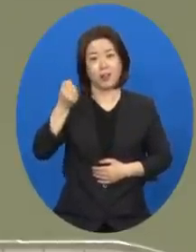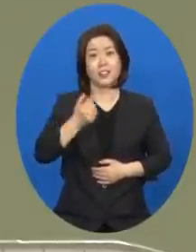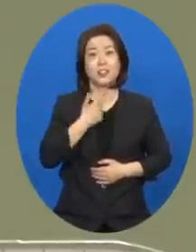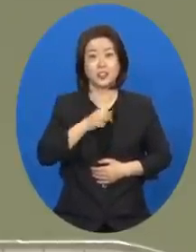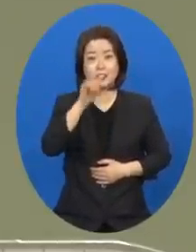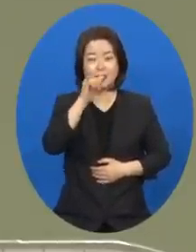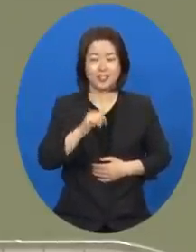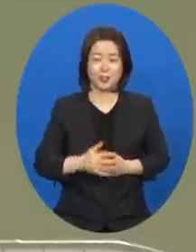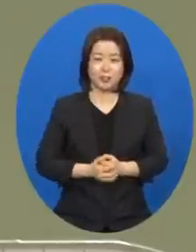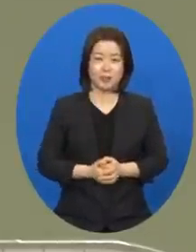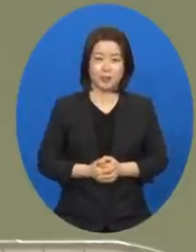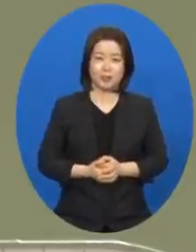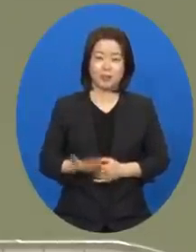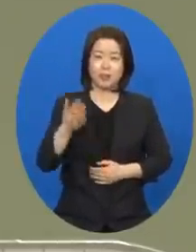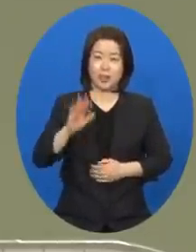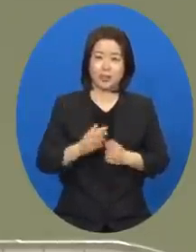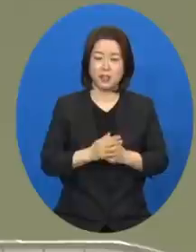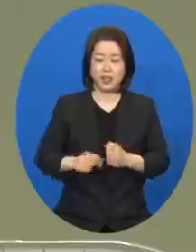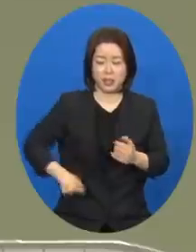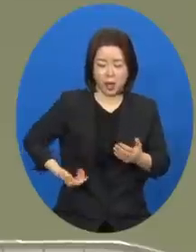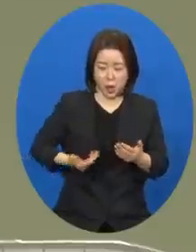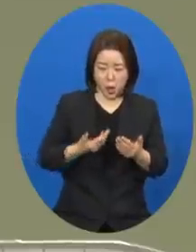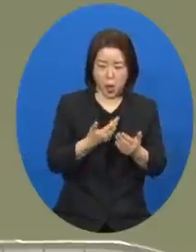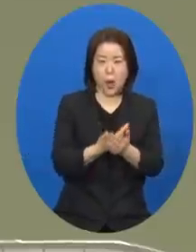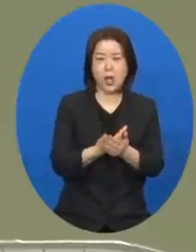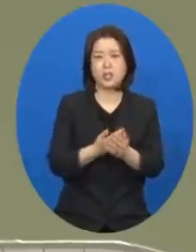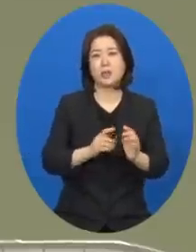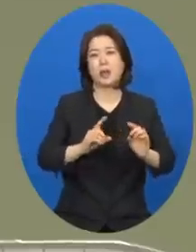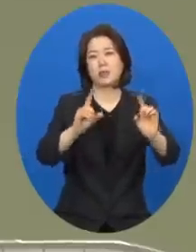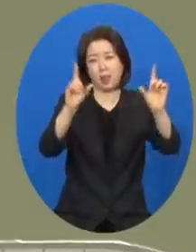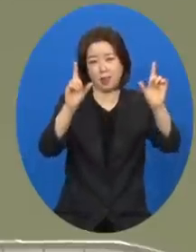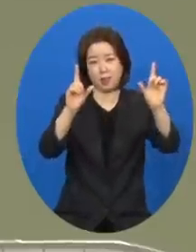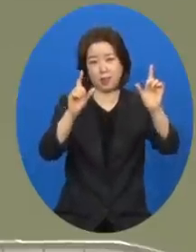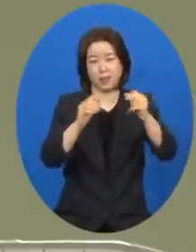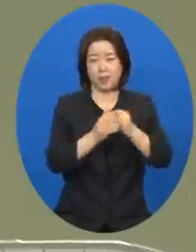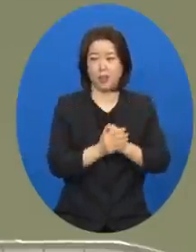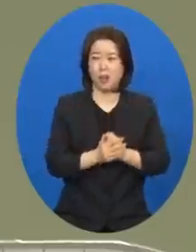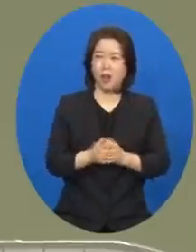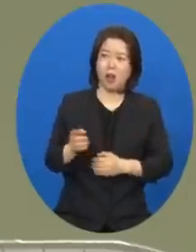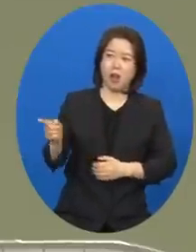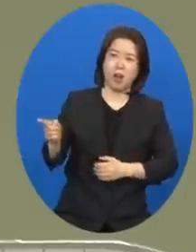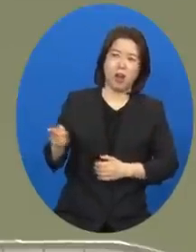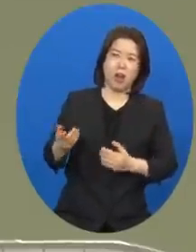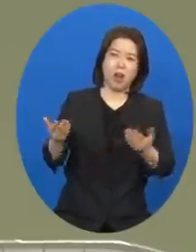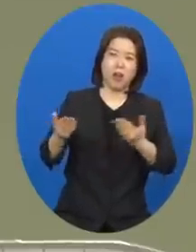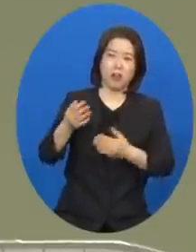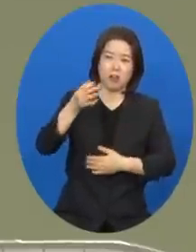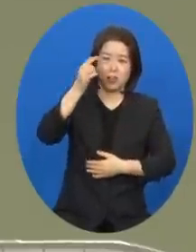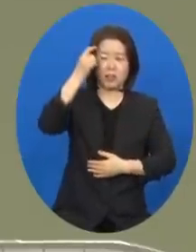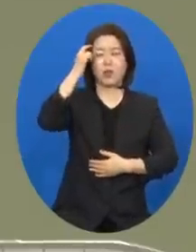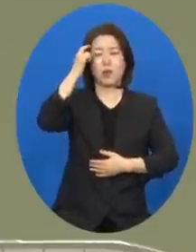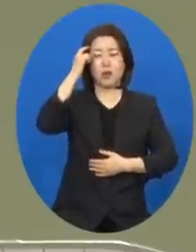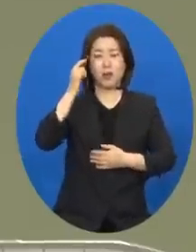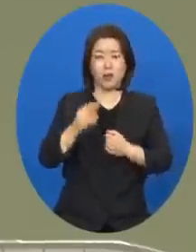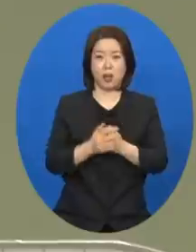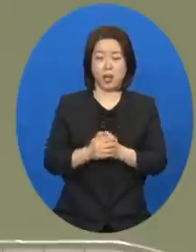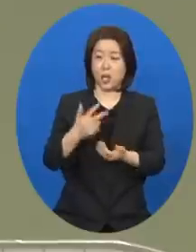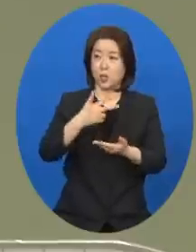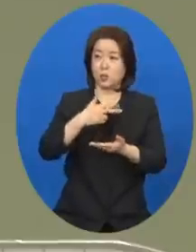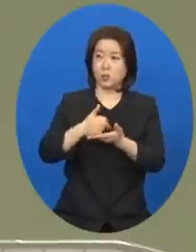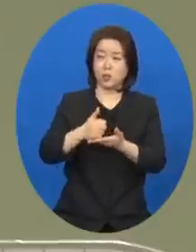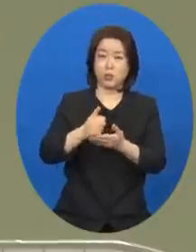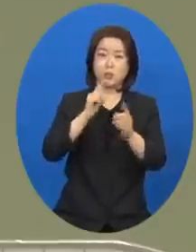그런데 제가 회심하는 날 그 일이 생각이 나요. 주님께서 그렇게 말씀하시는